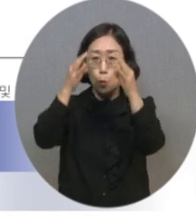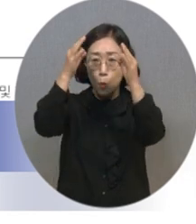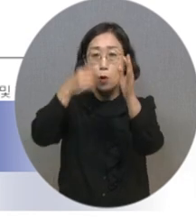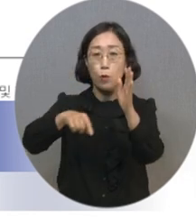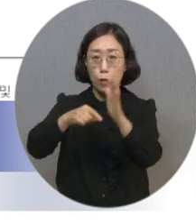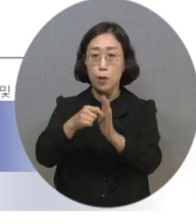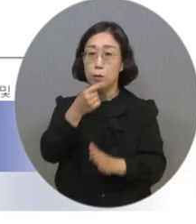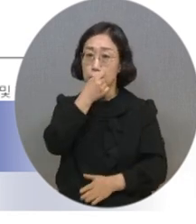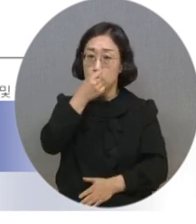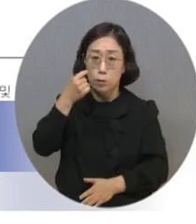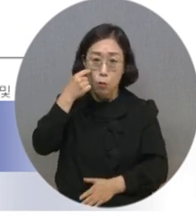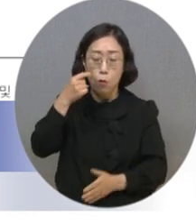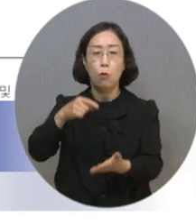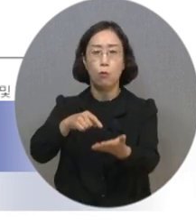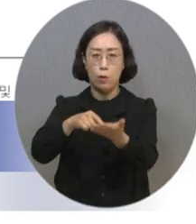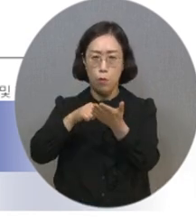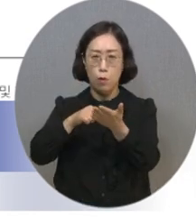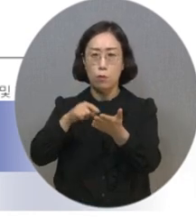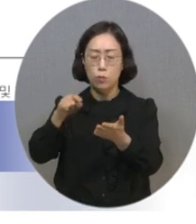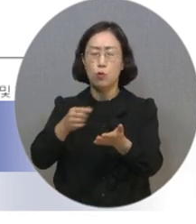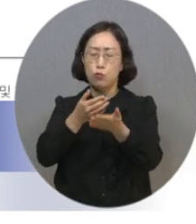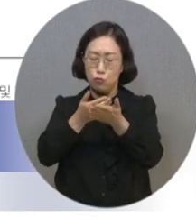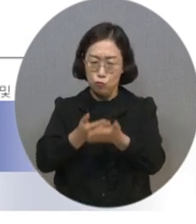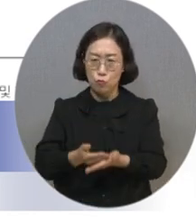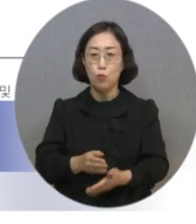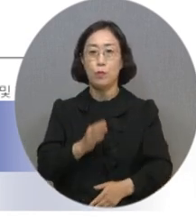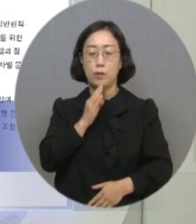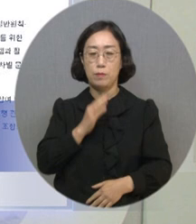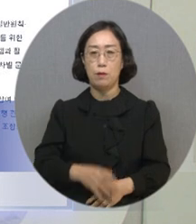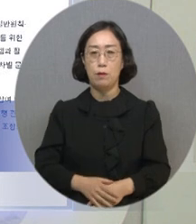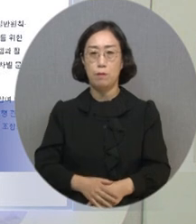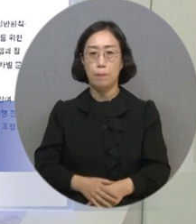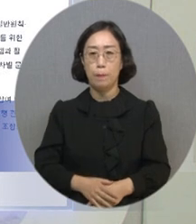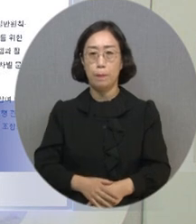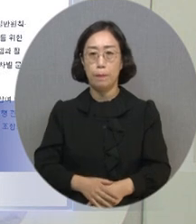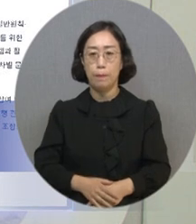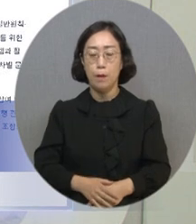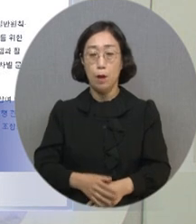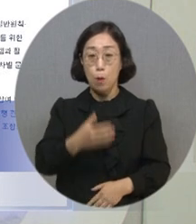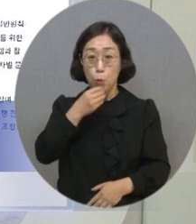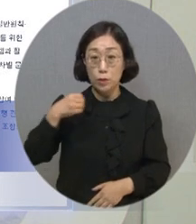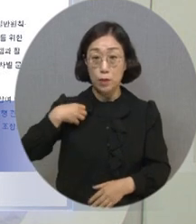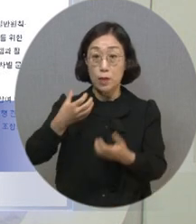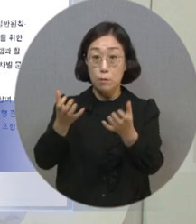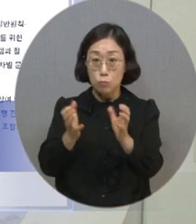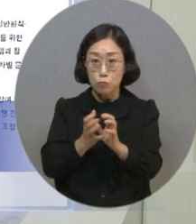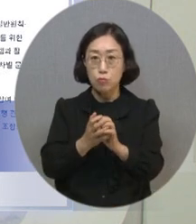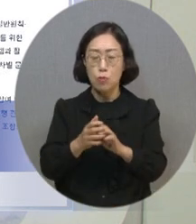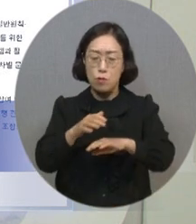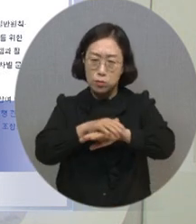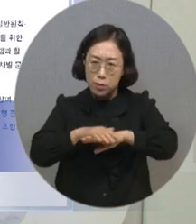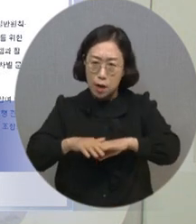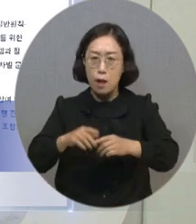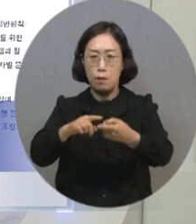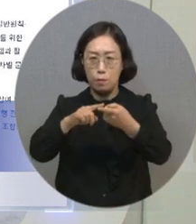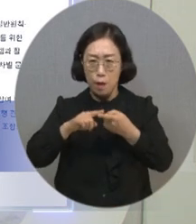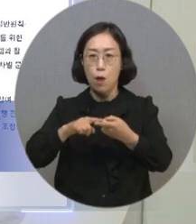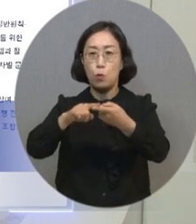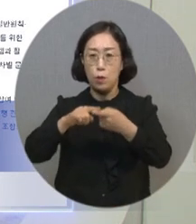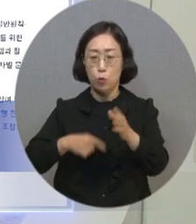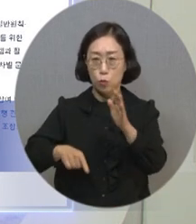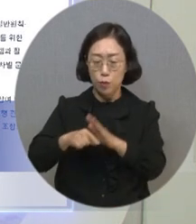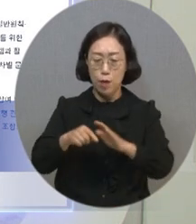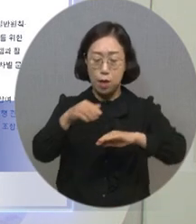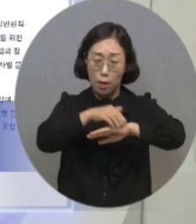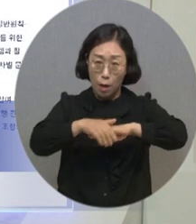실천 의지를 직간접적으로 보여주는 지표입니다 주무부처인 보건복지부는 부지런히 협약 이행을 위한 계획을